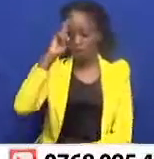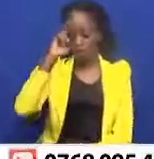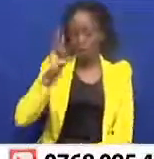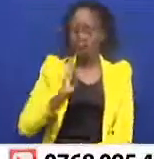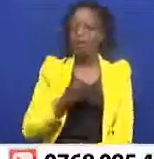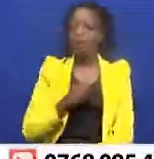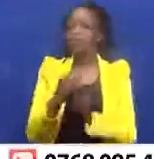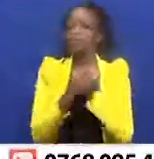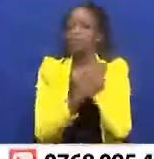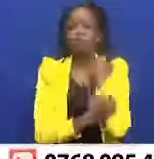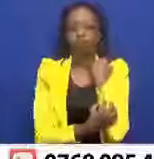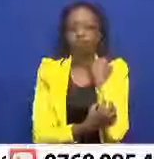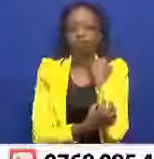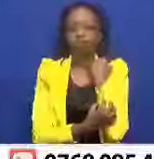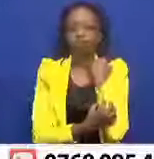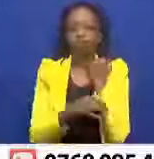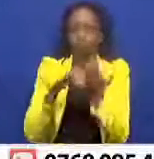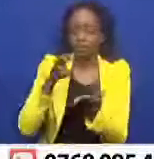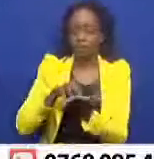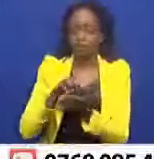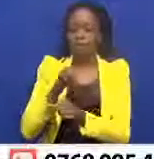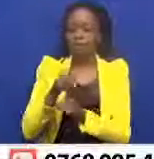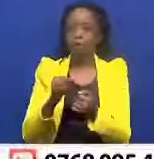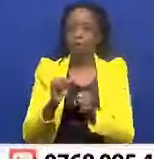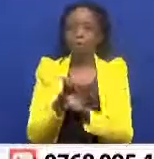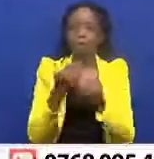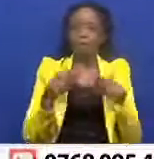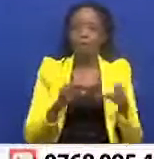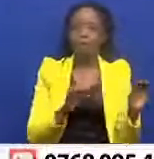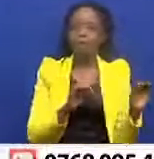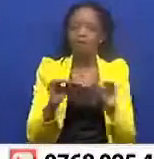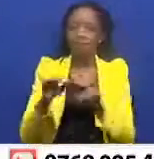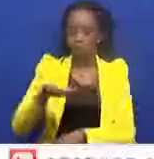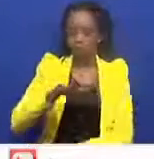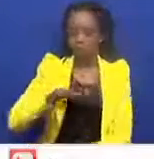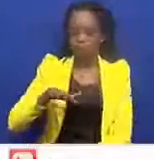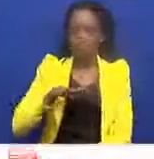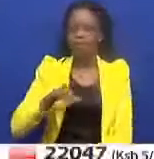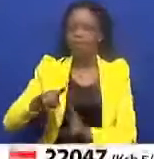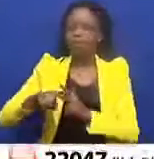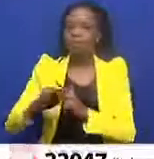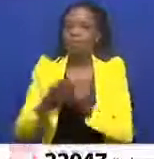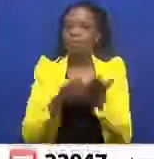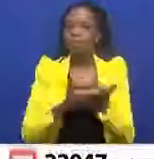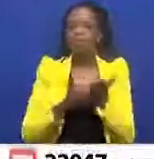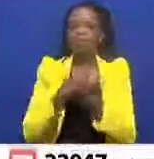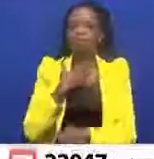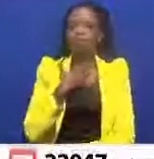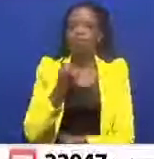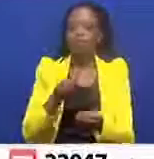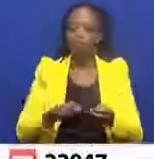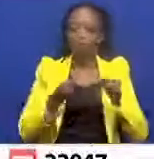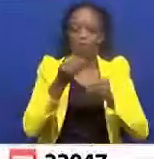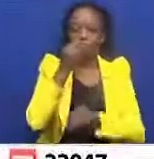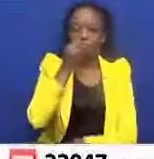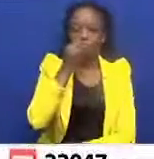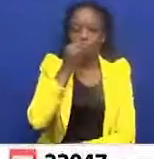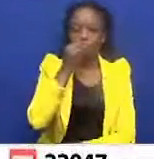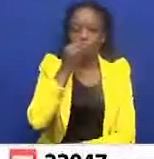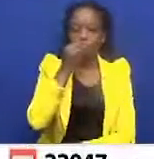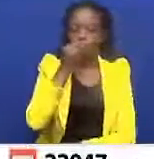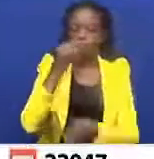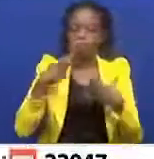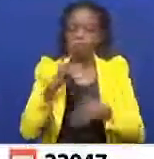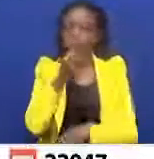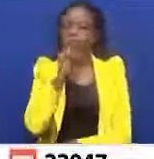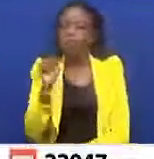maskini hatujiwezi. Hali hii imewashinikiza baadhi ya jamaa kutoka mtaani humo kuanzisha mchakato wa kutoa msaada wa vyakula kwa walengwa, hasa